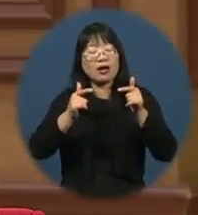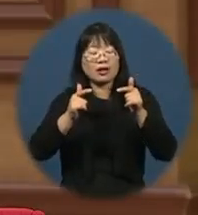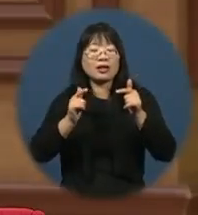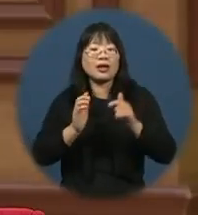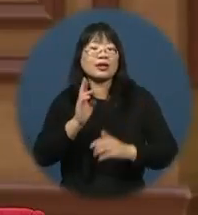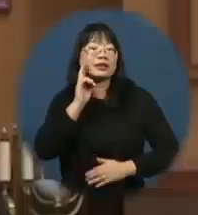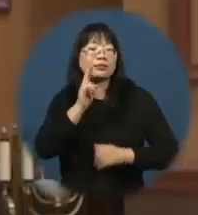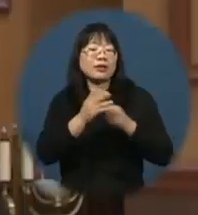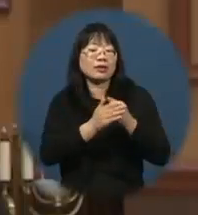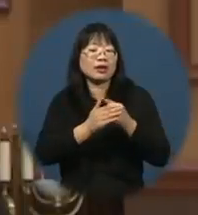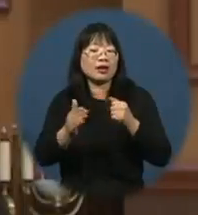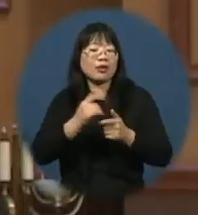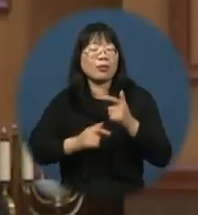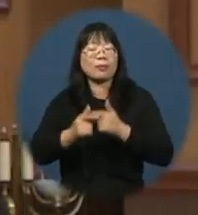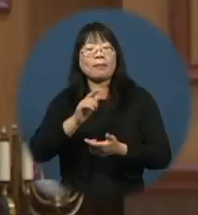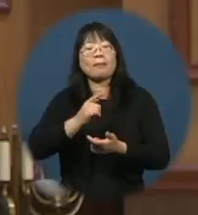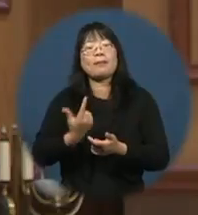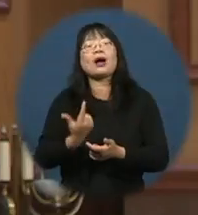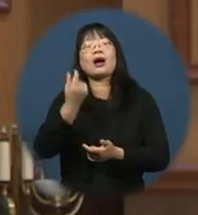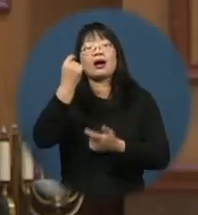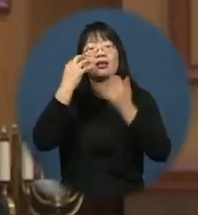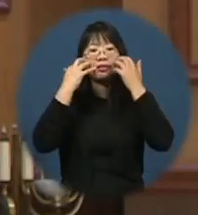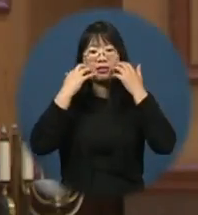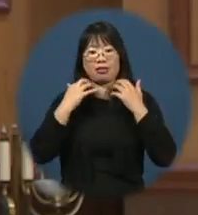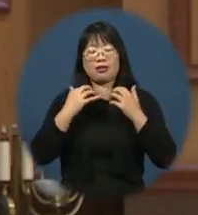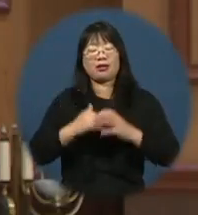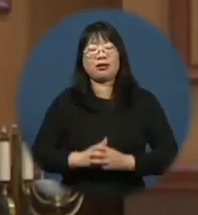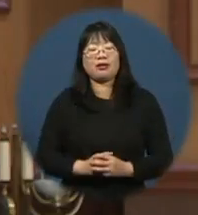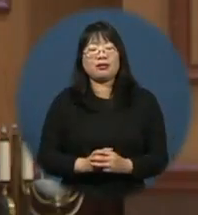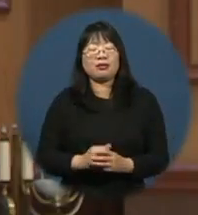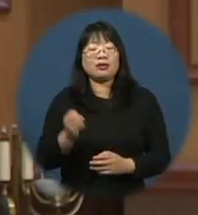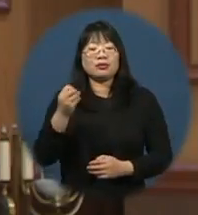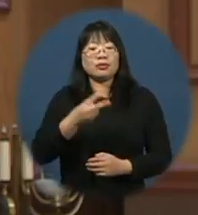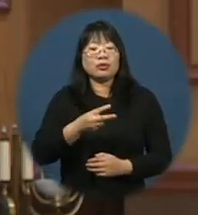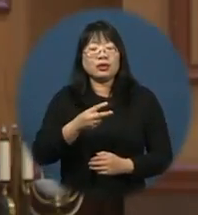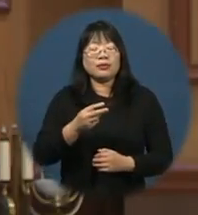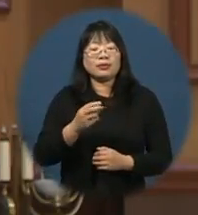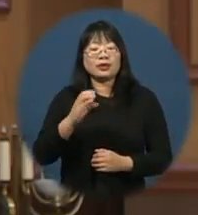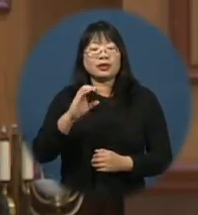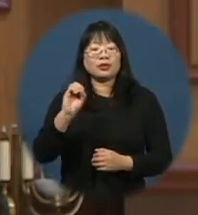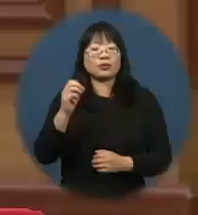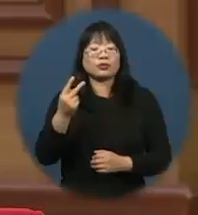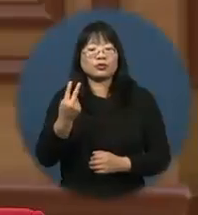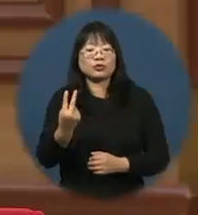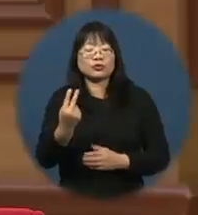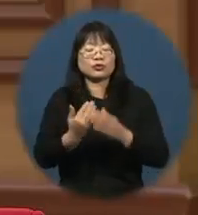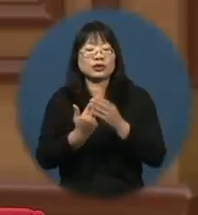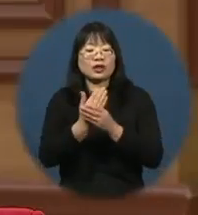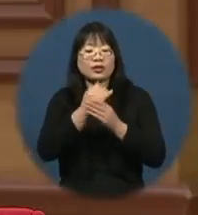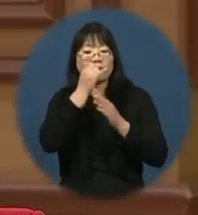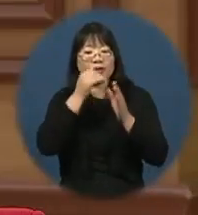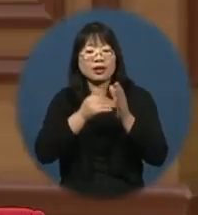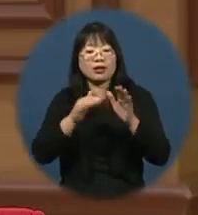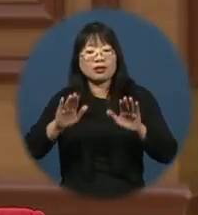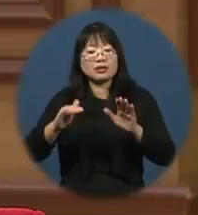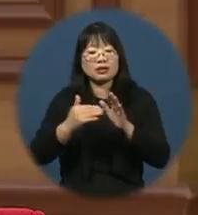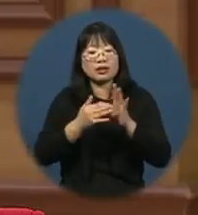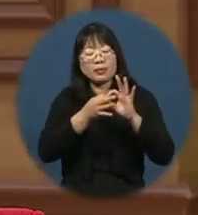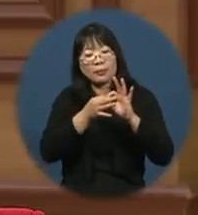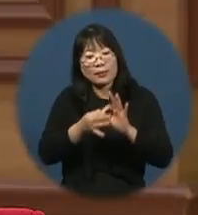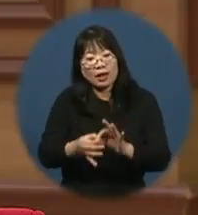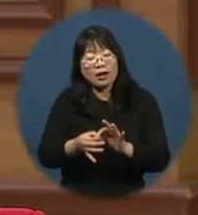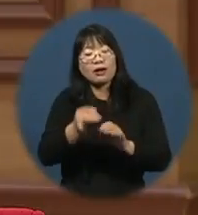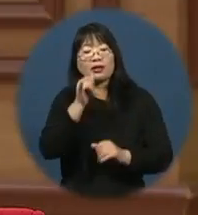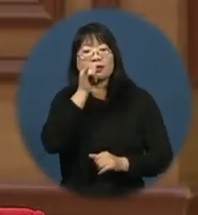있어서 우리가 더 빨리 더워졌군요. 예, 그렇습니다. 그리고 이산화탄소 배출이 현재처럼 지속된다고